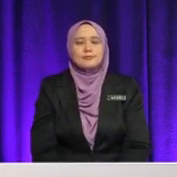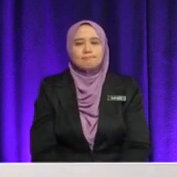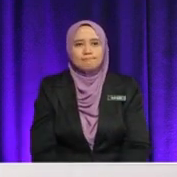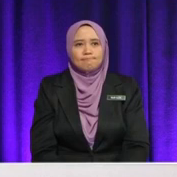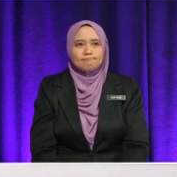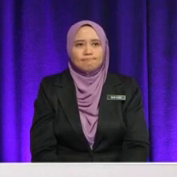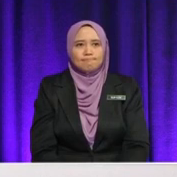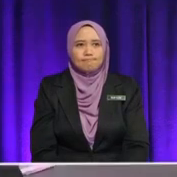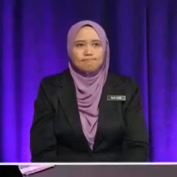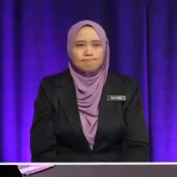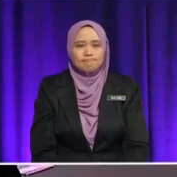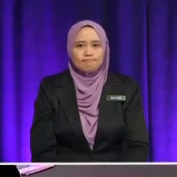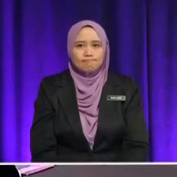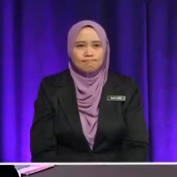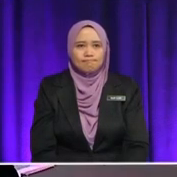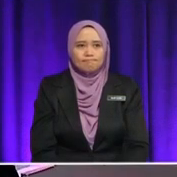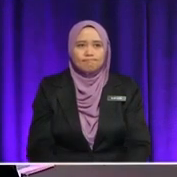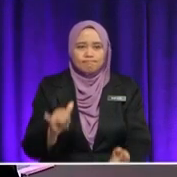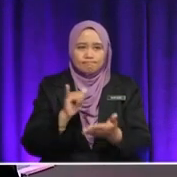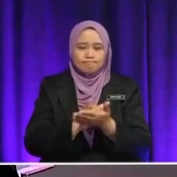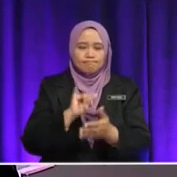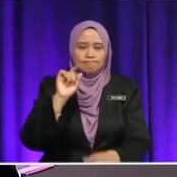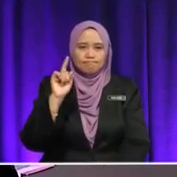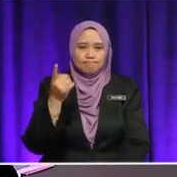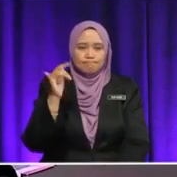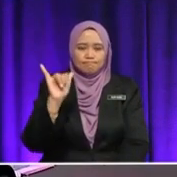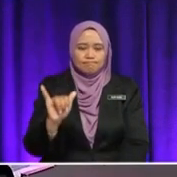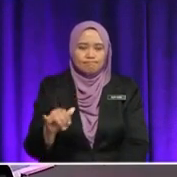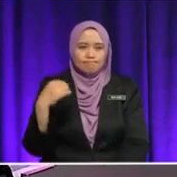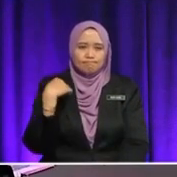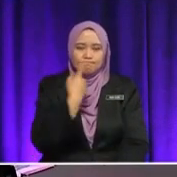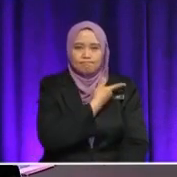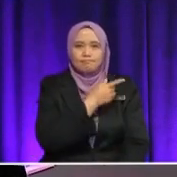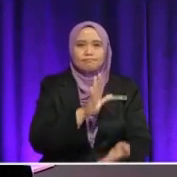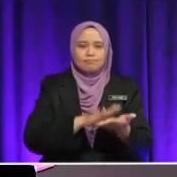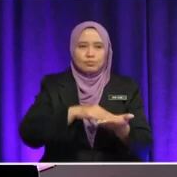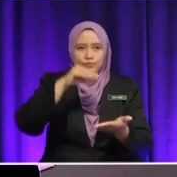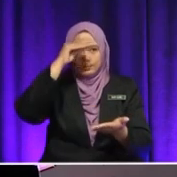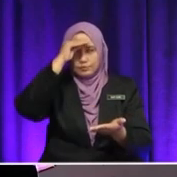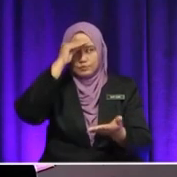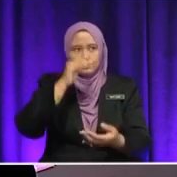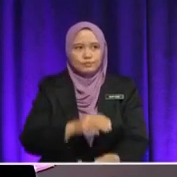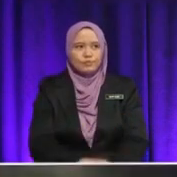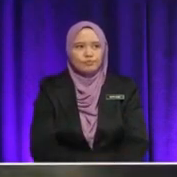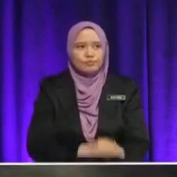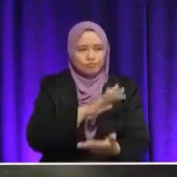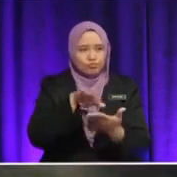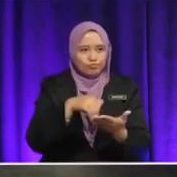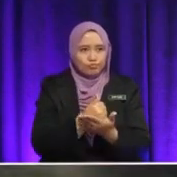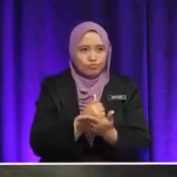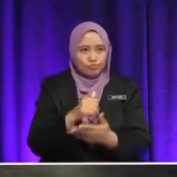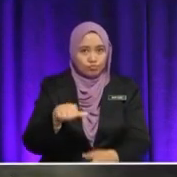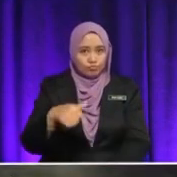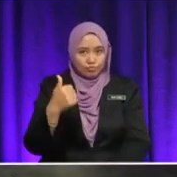oke itu saja apa yang kita Lazada lam taju ini mau beli paham boleh Diego